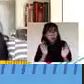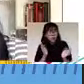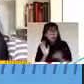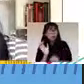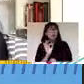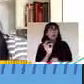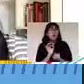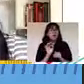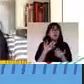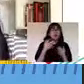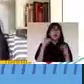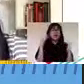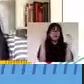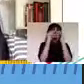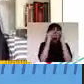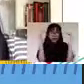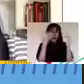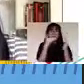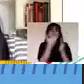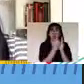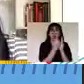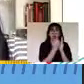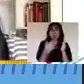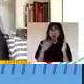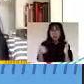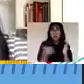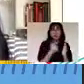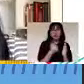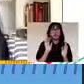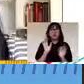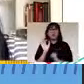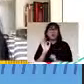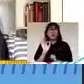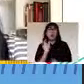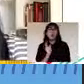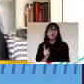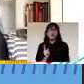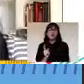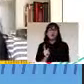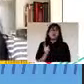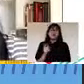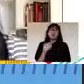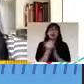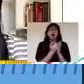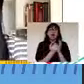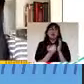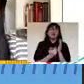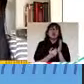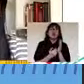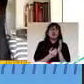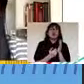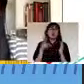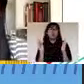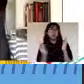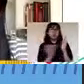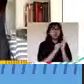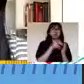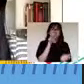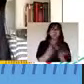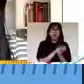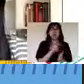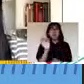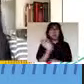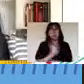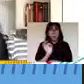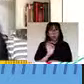standar minimum dari perlindungan data konsumennya, itu juga karena memang peraturannya juga belum acak di Indonesia saat ini.